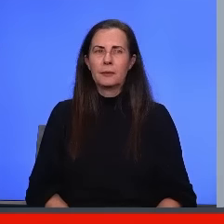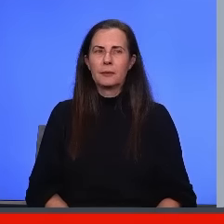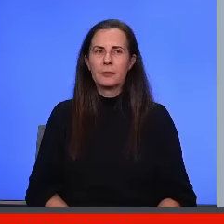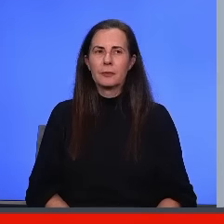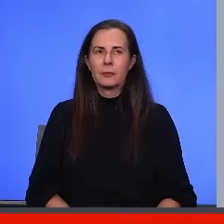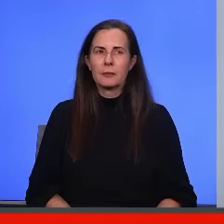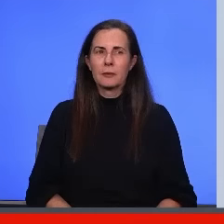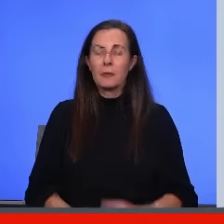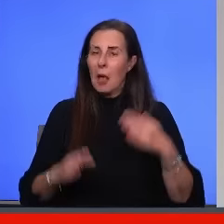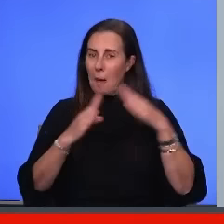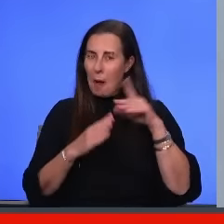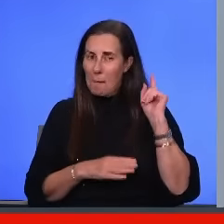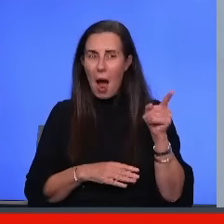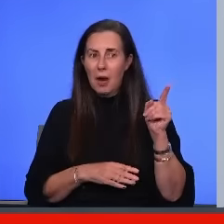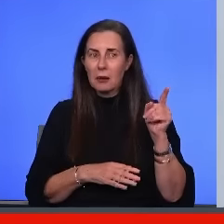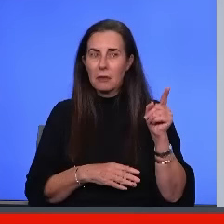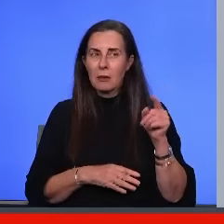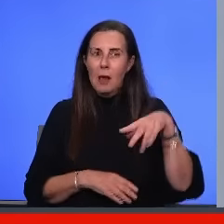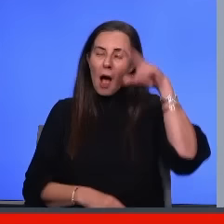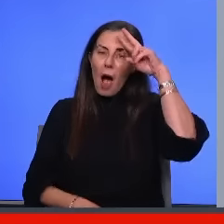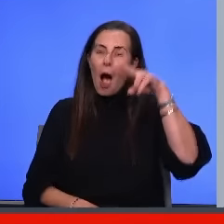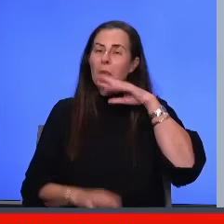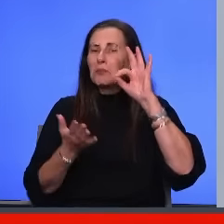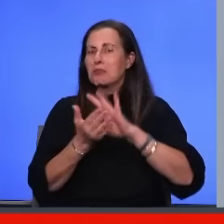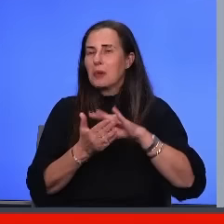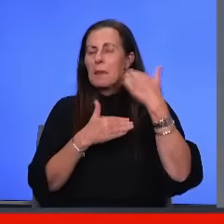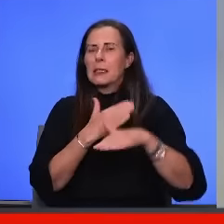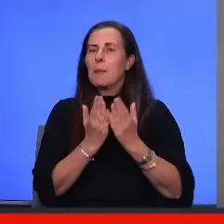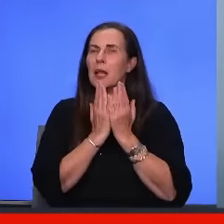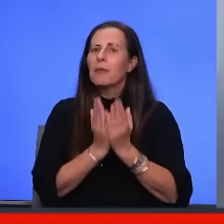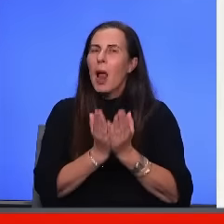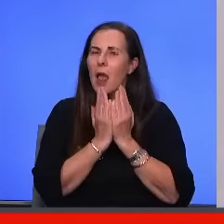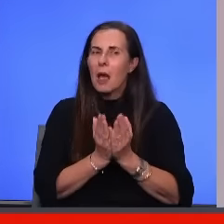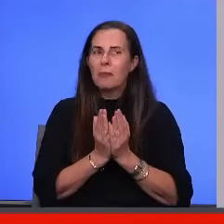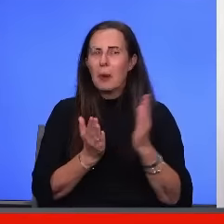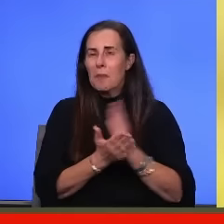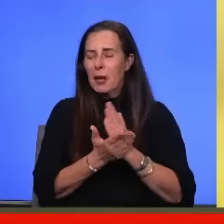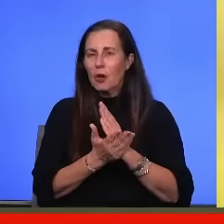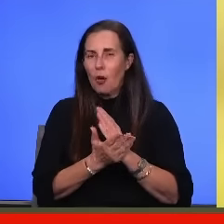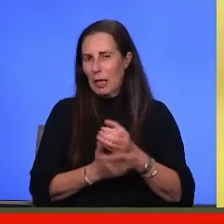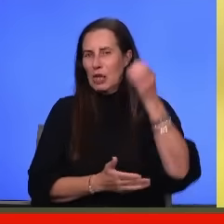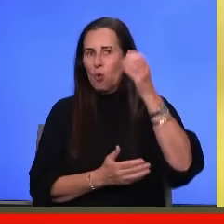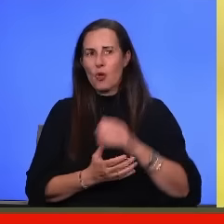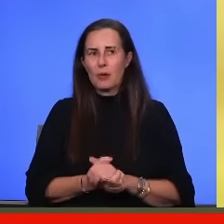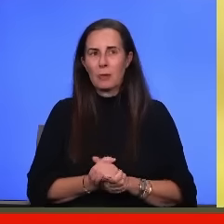בזמן הזה בבית באותניאל, האבא ירוחה מסיים תפילה, מתכונן לקידוש.